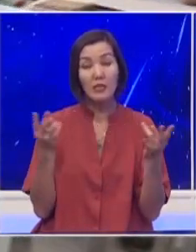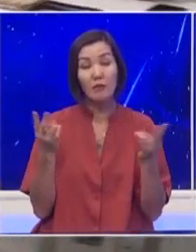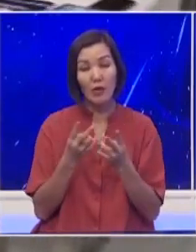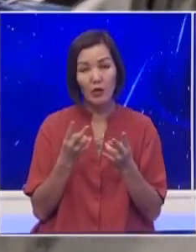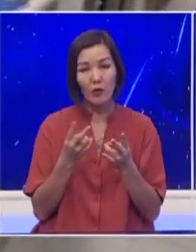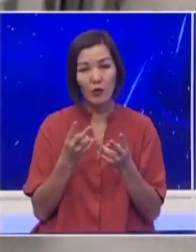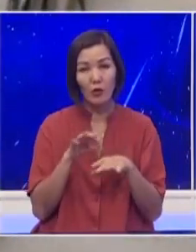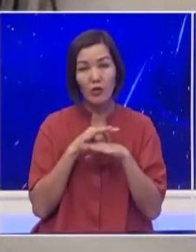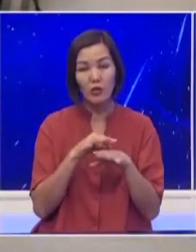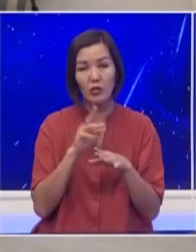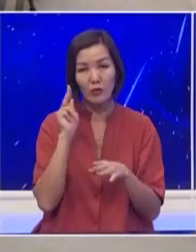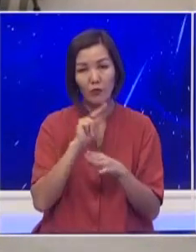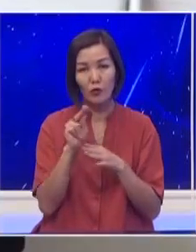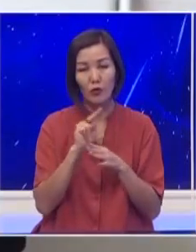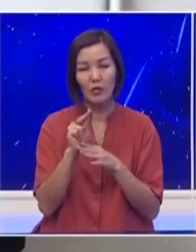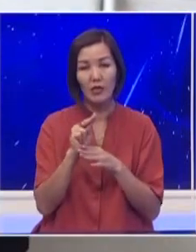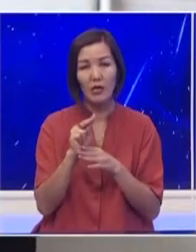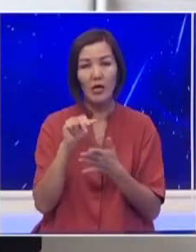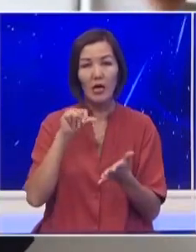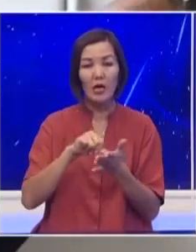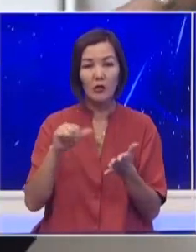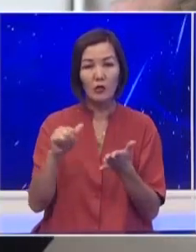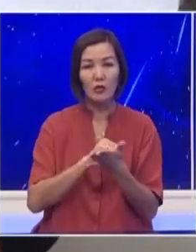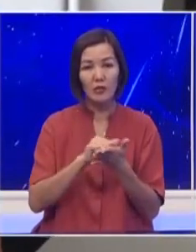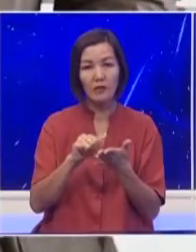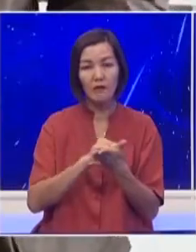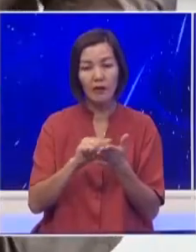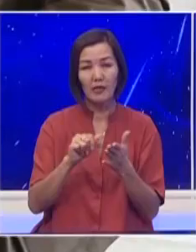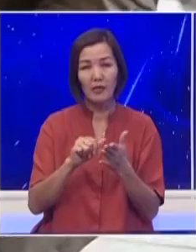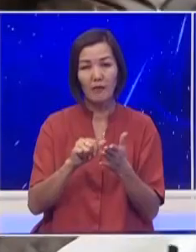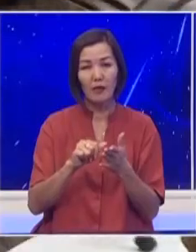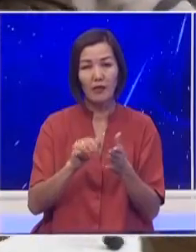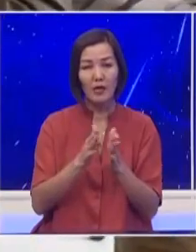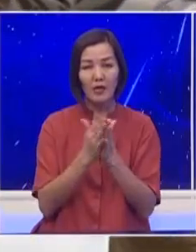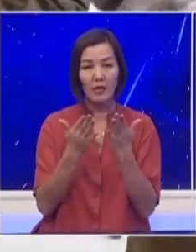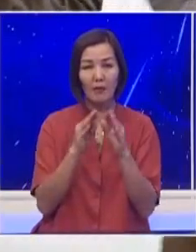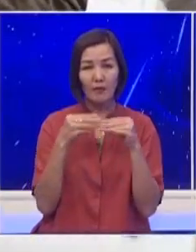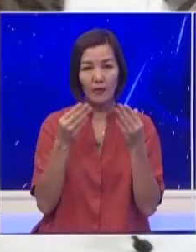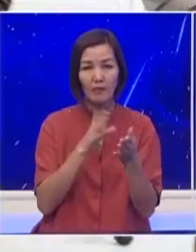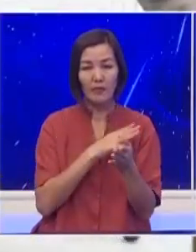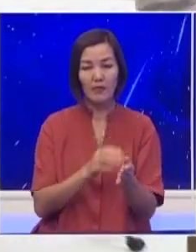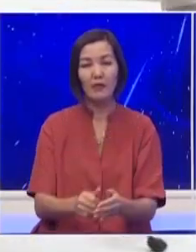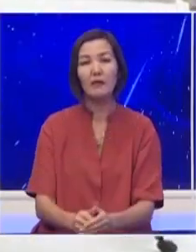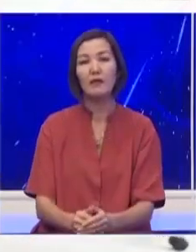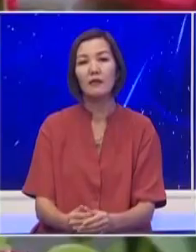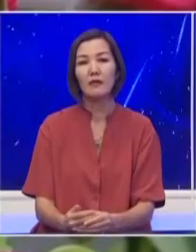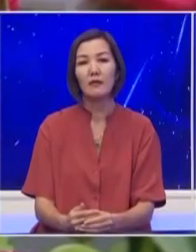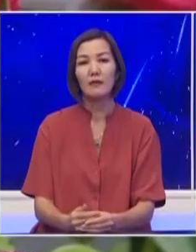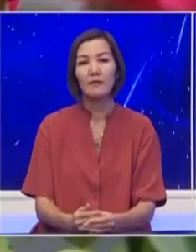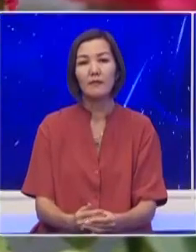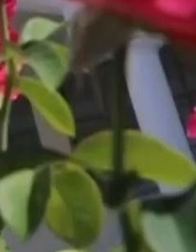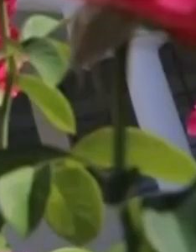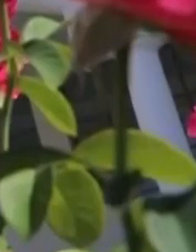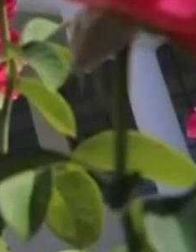дейді теологтар. Курс соңында қатысушыларға арнайы сертификаттар мен діни кітаптар табысталды. Гүлжан Қызайбай, Алматы облыстық